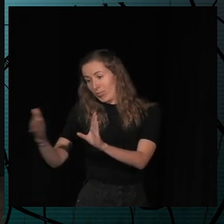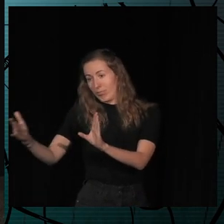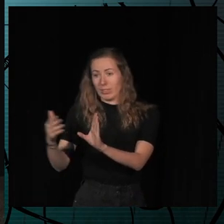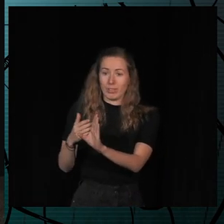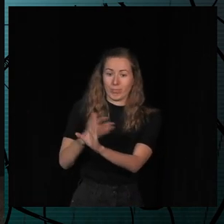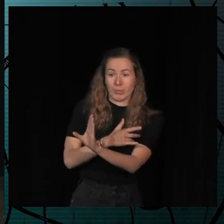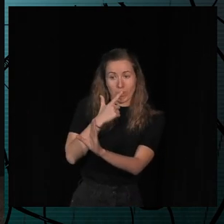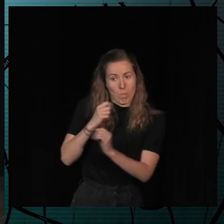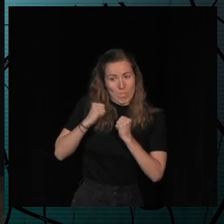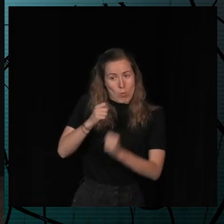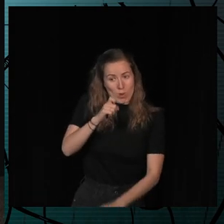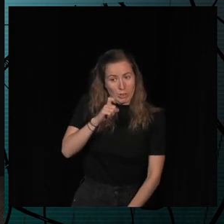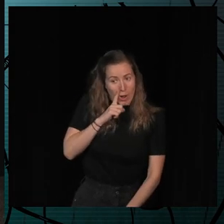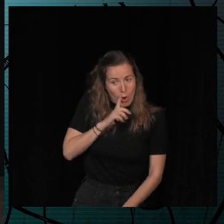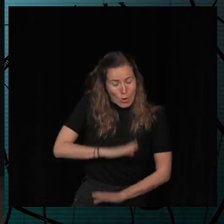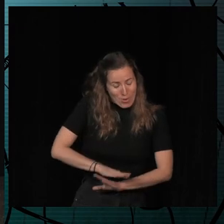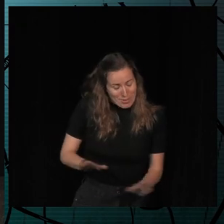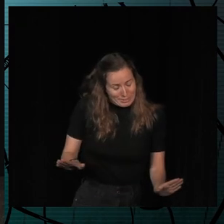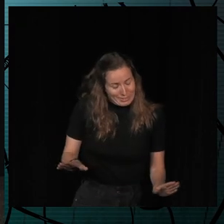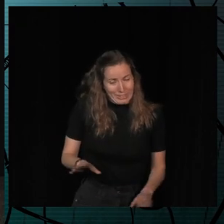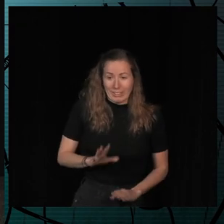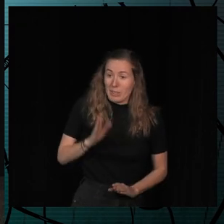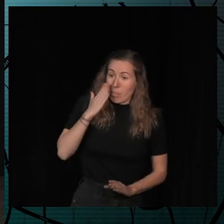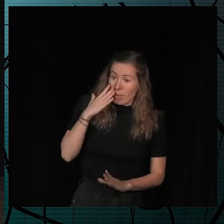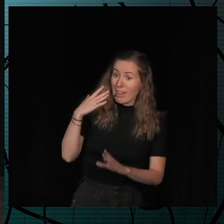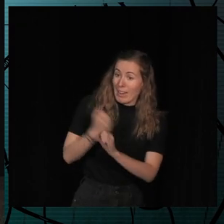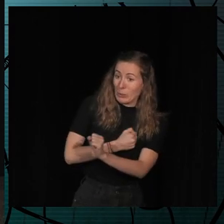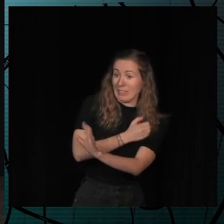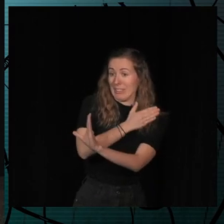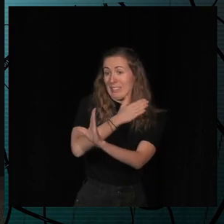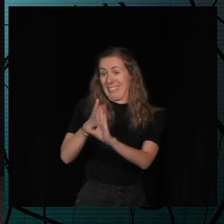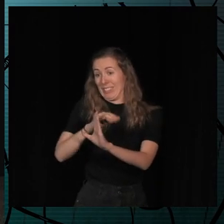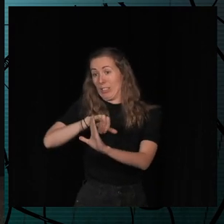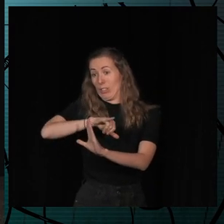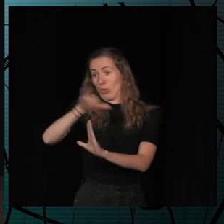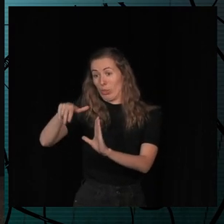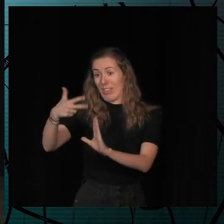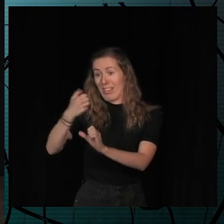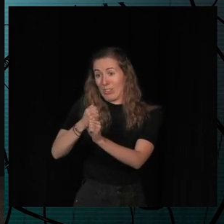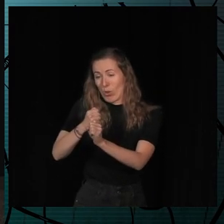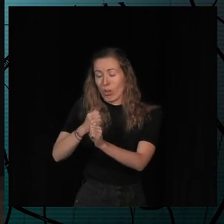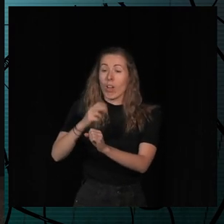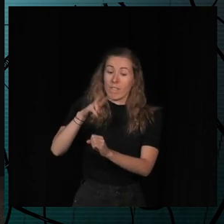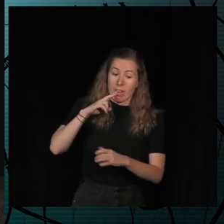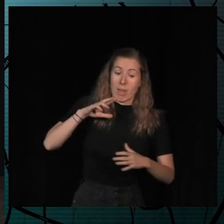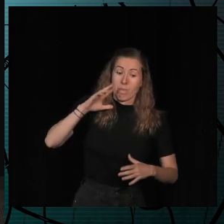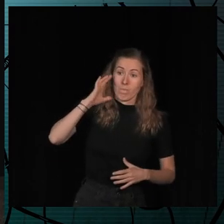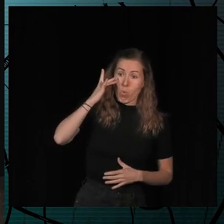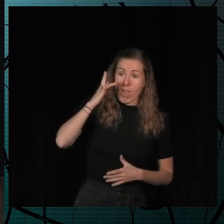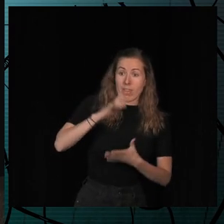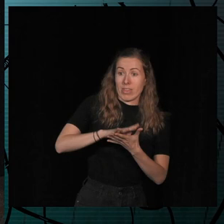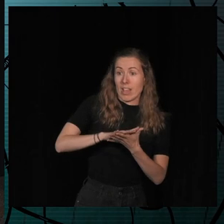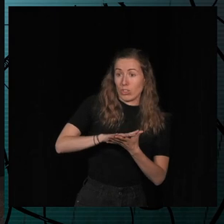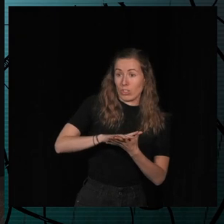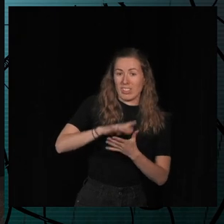derrière bah parfait mais je connais pas beaucoup de gens qui arrivent à tenir aujourd'hui la moyenne d'âge quand même du premier smartphone elle